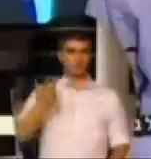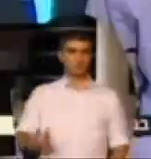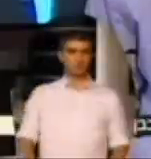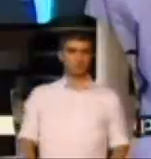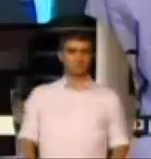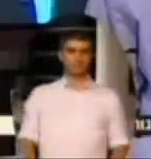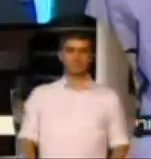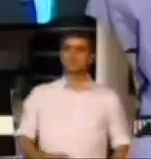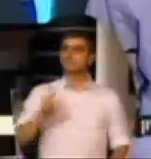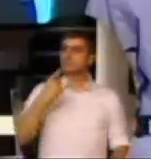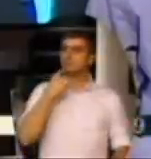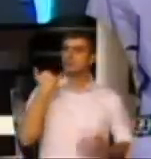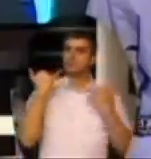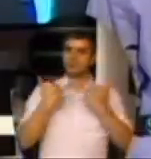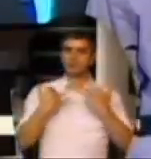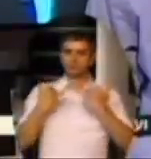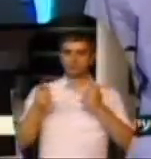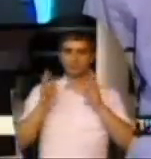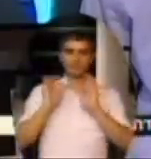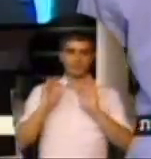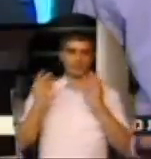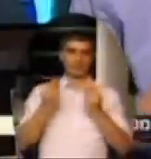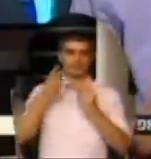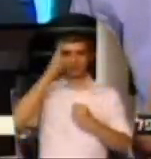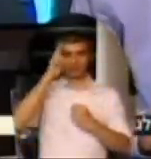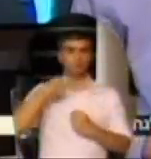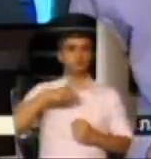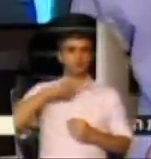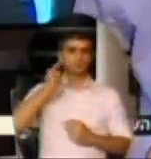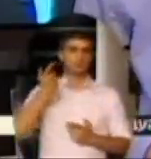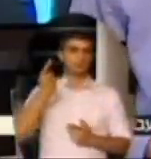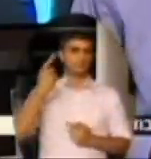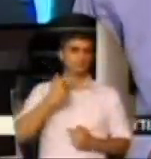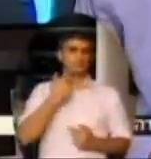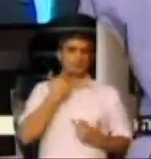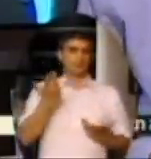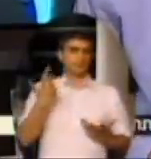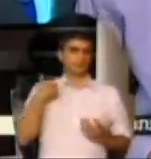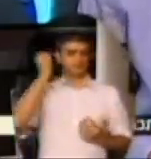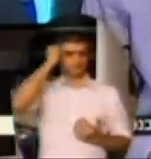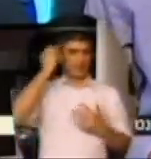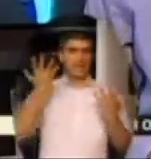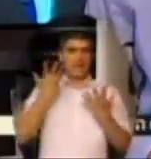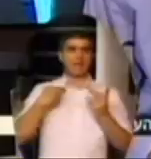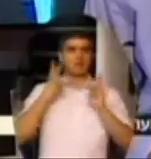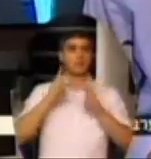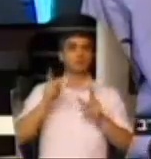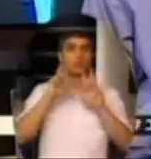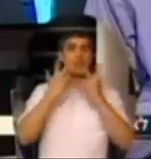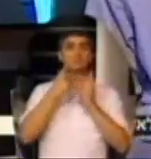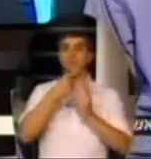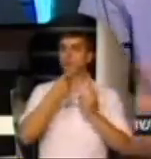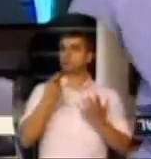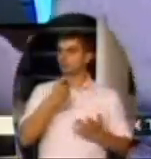הליכוד מה שאת אומרת עכשיו הוא באמת דבר שהליכוד אנחנו צריכים להכות על חטא איך קרה שאנחנו אפשרנו לציבור